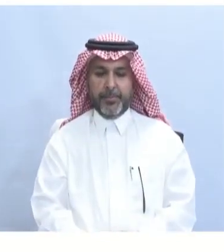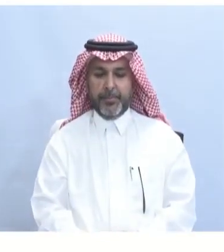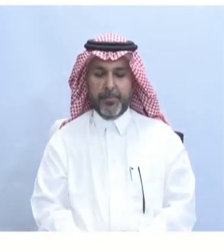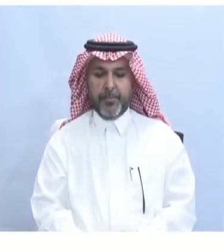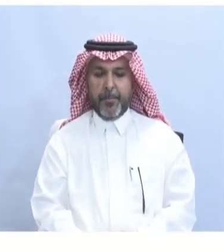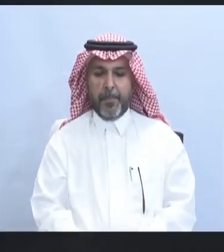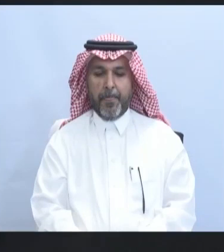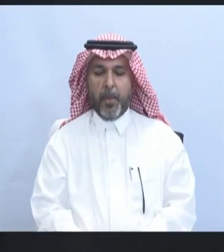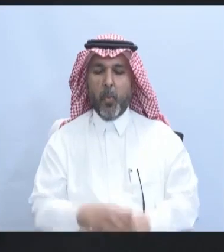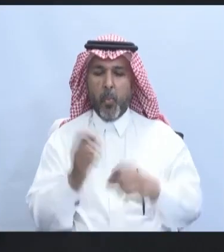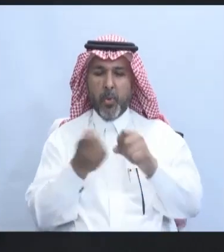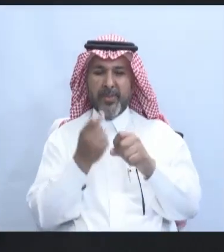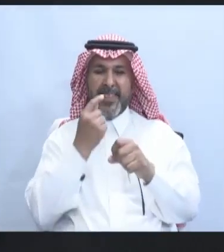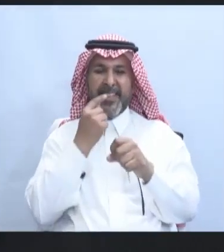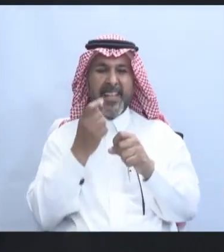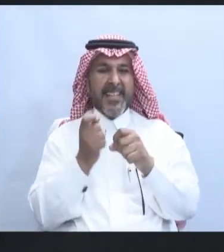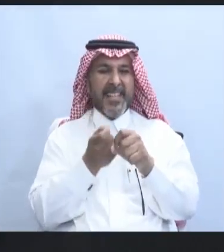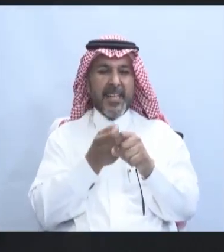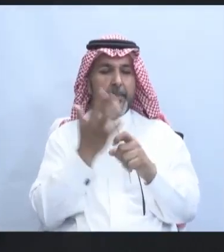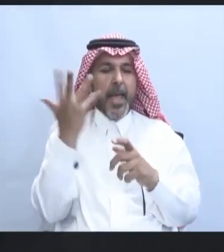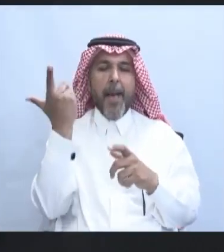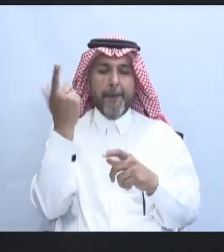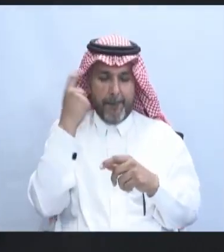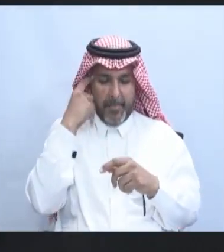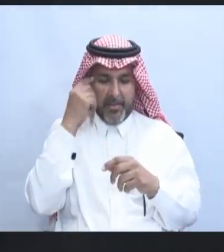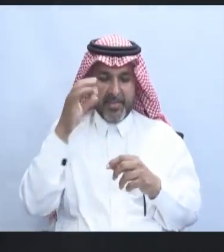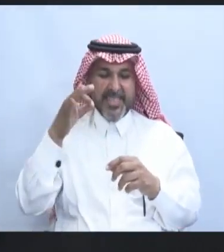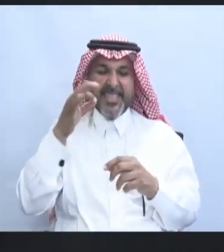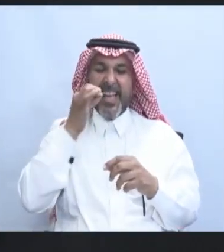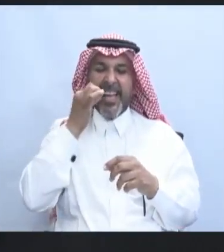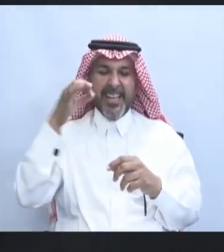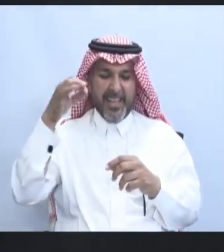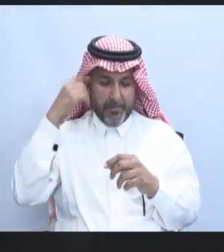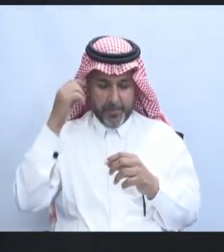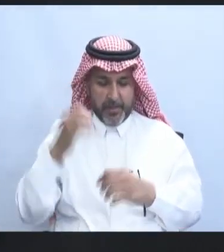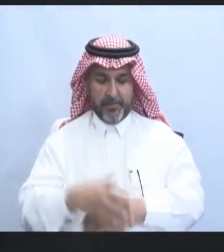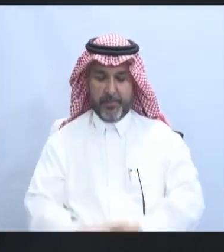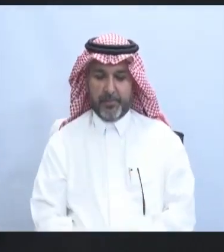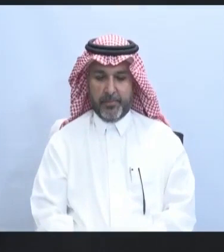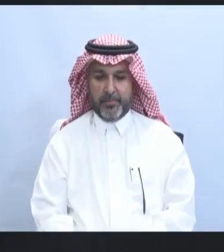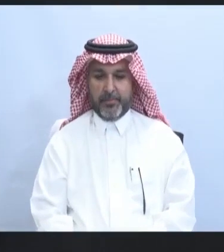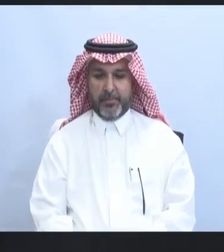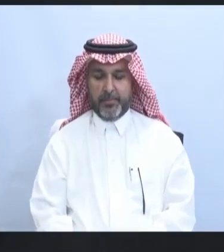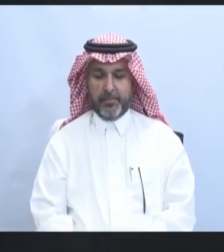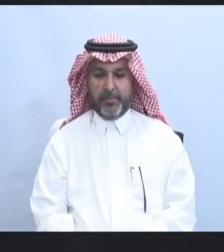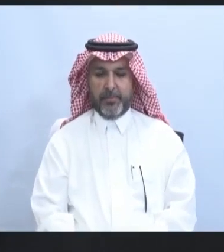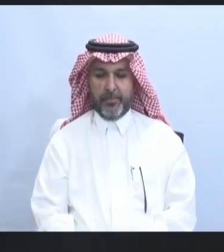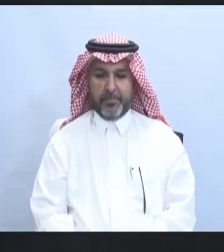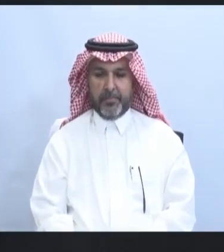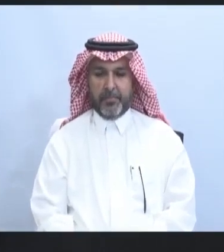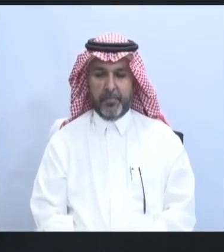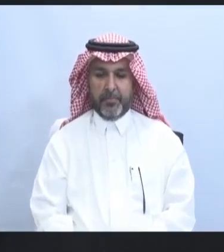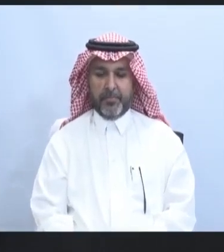اسست في عهد الخليفه عبد الملك بن مروان داره لسك العمله النقديه والقطع النقديه وايضا اصدر اول